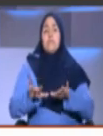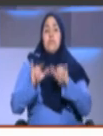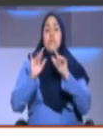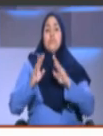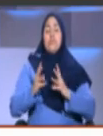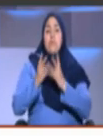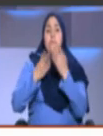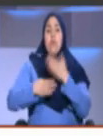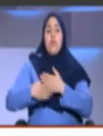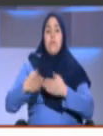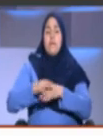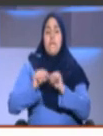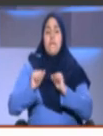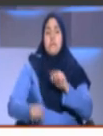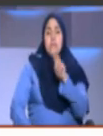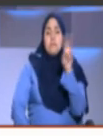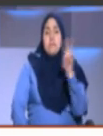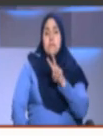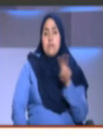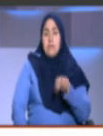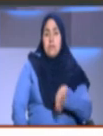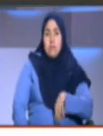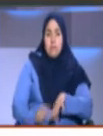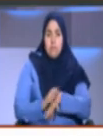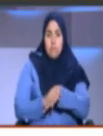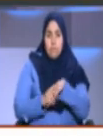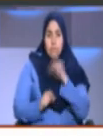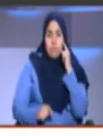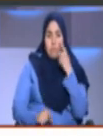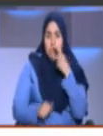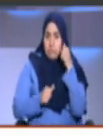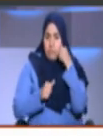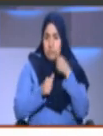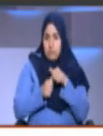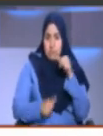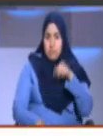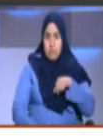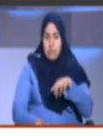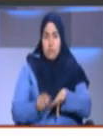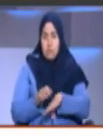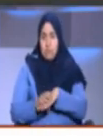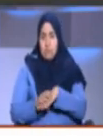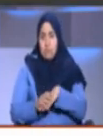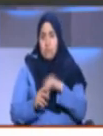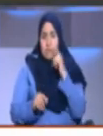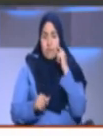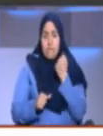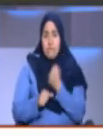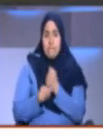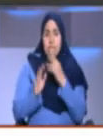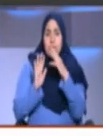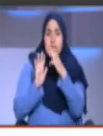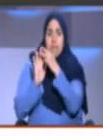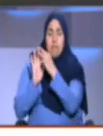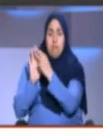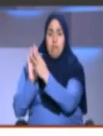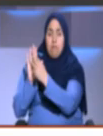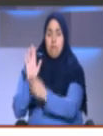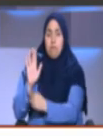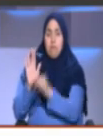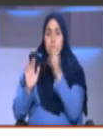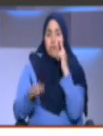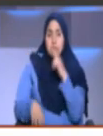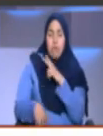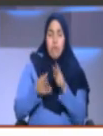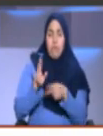هذه المشروعات اللي حضرتك ذكرت النهارده الان في التقرير، ان كما ذكرت سيادتك الدوله خصصت